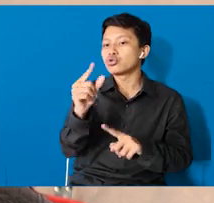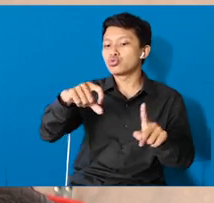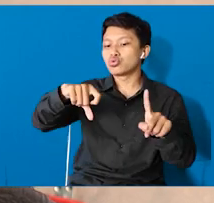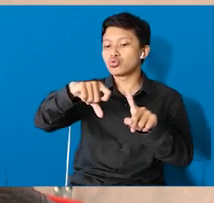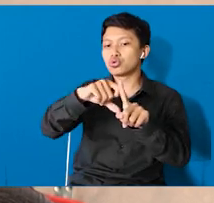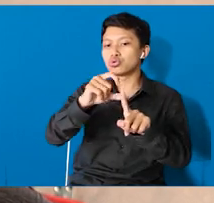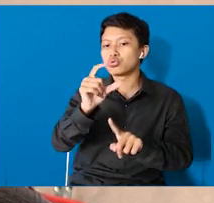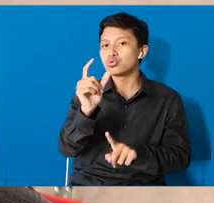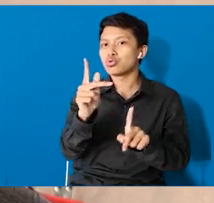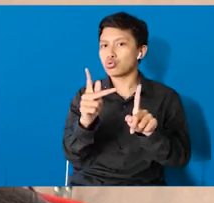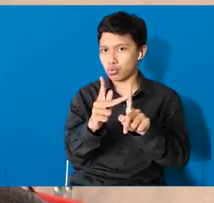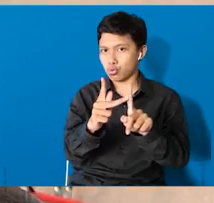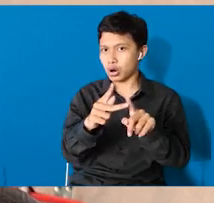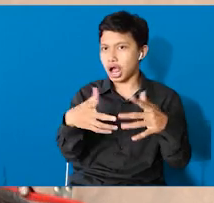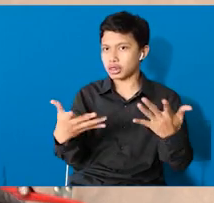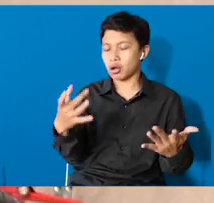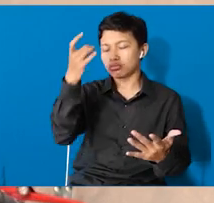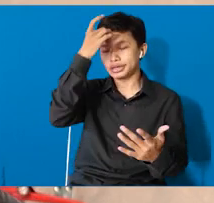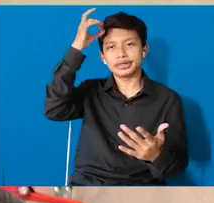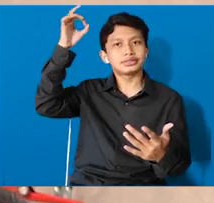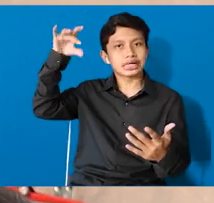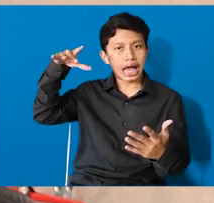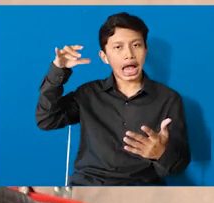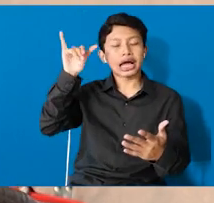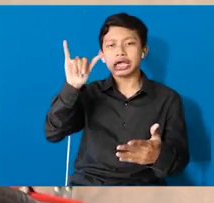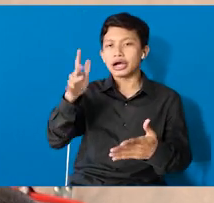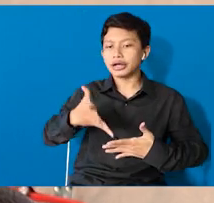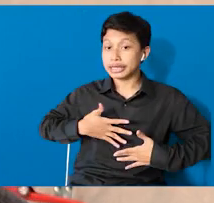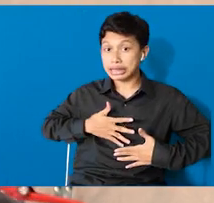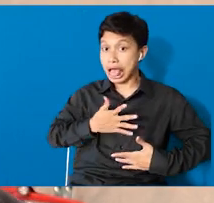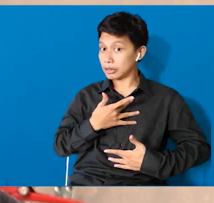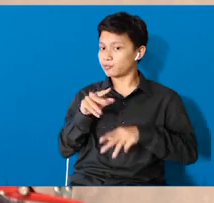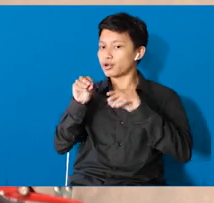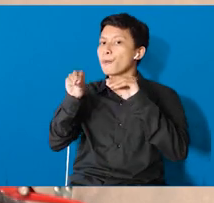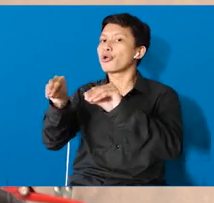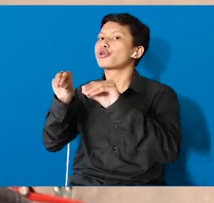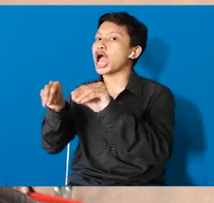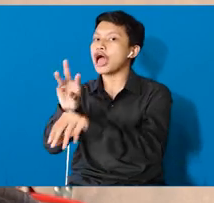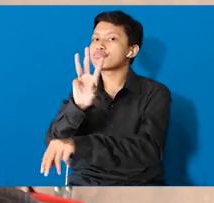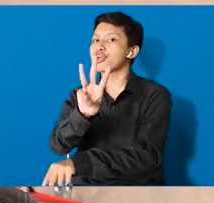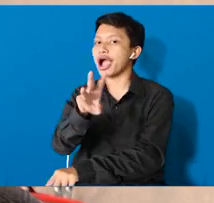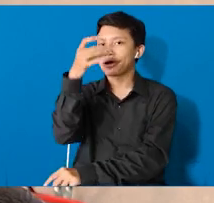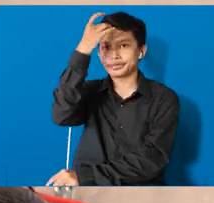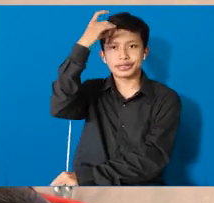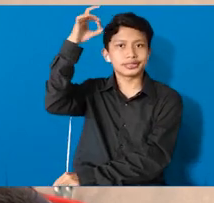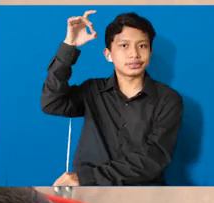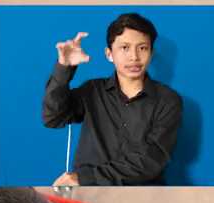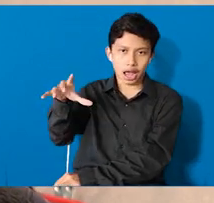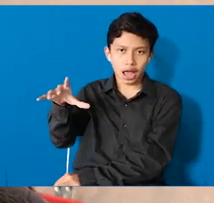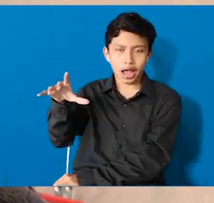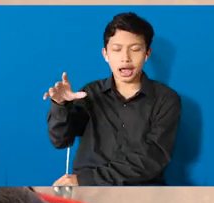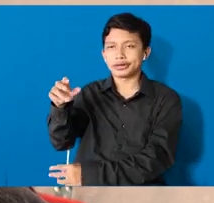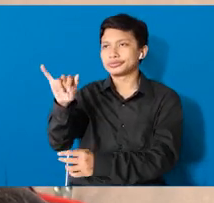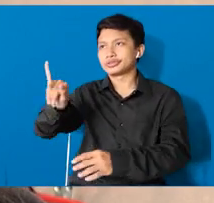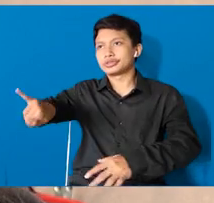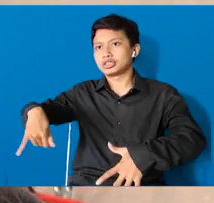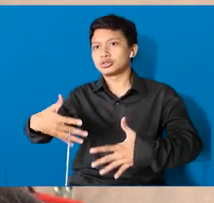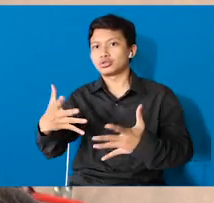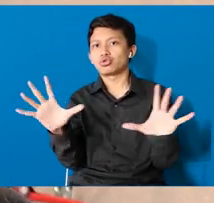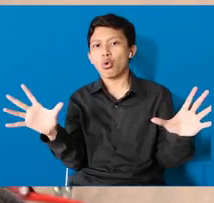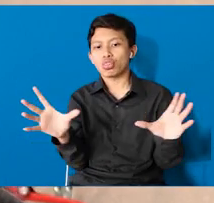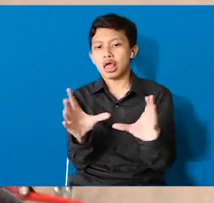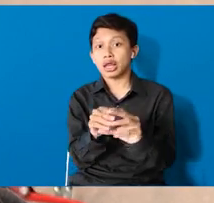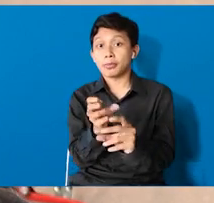lagi. Dari setiap kelurahan kami membina 3 padukuhan. Iya, jadi totalnya jadi